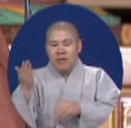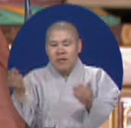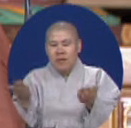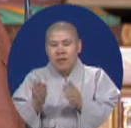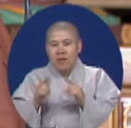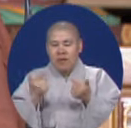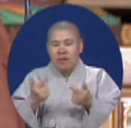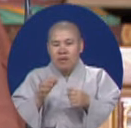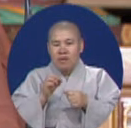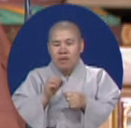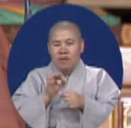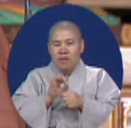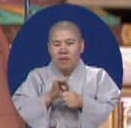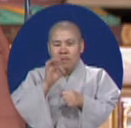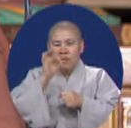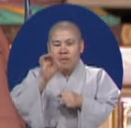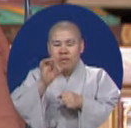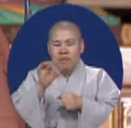10년 후에